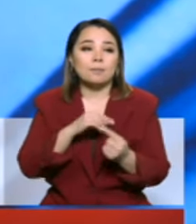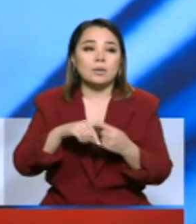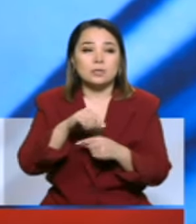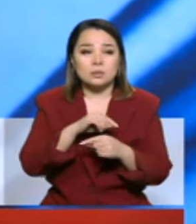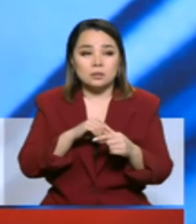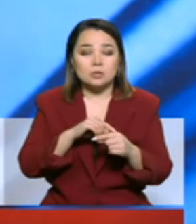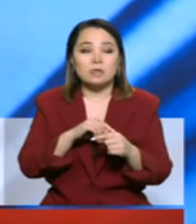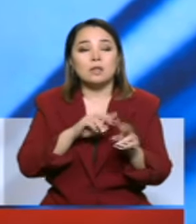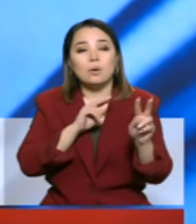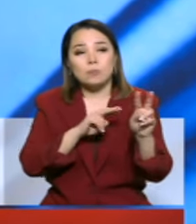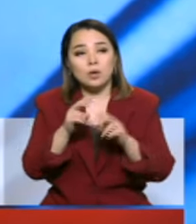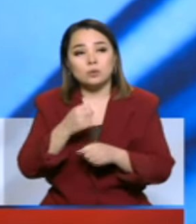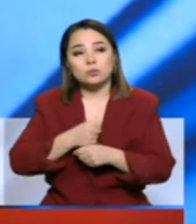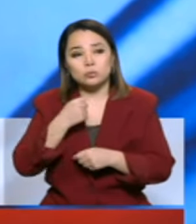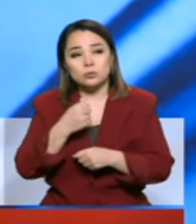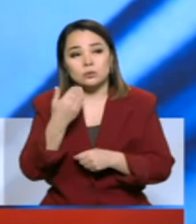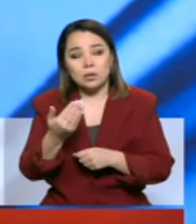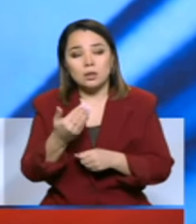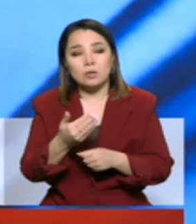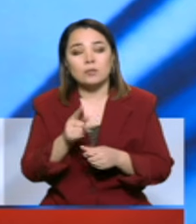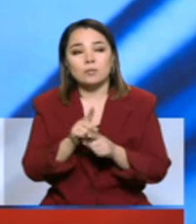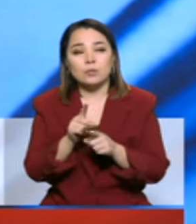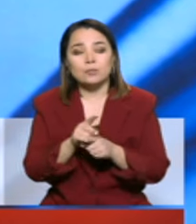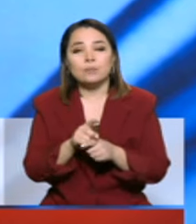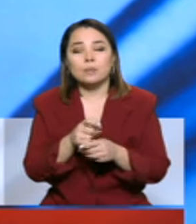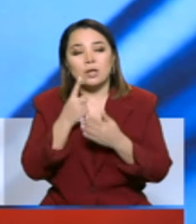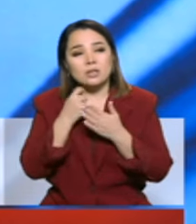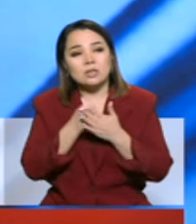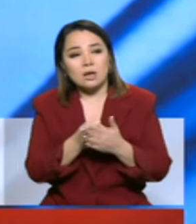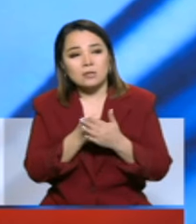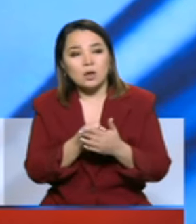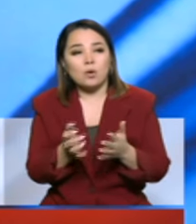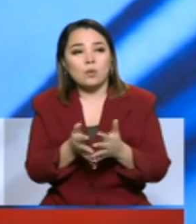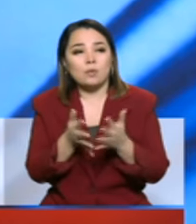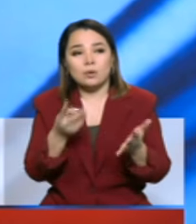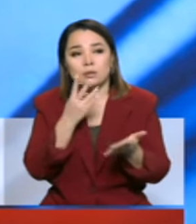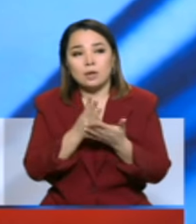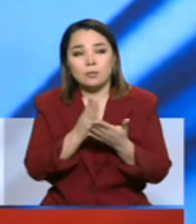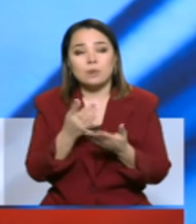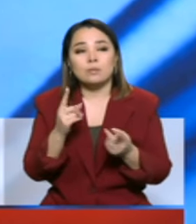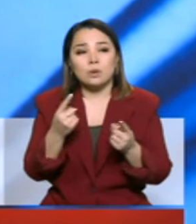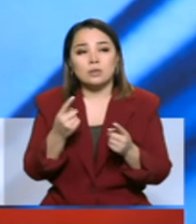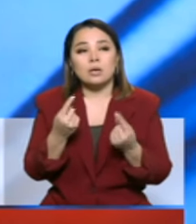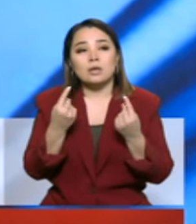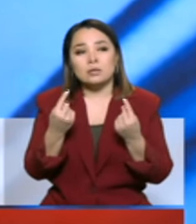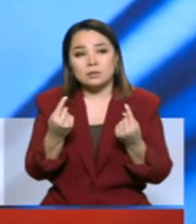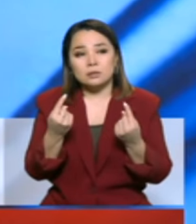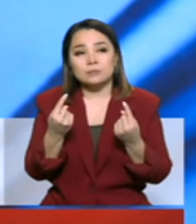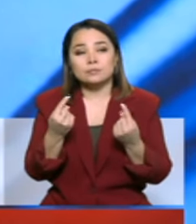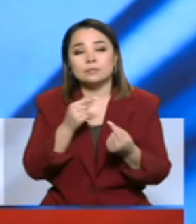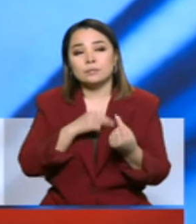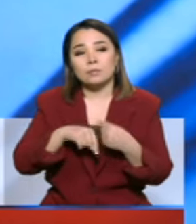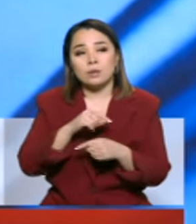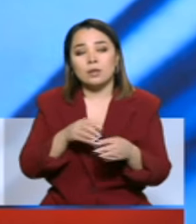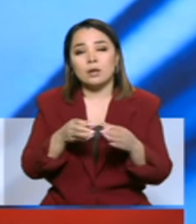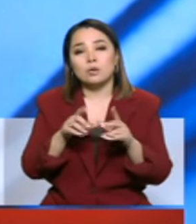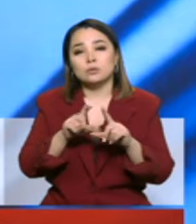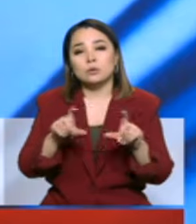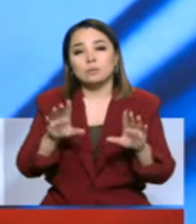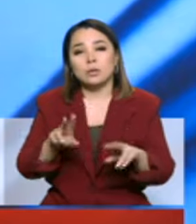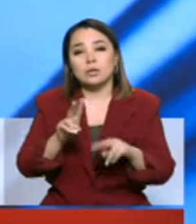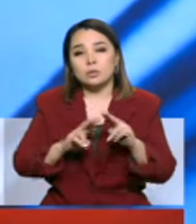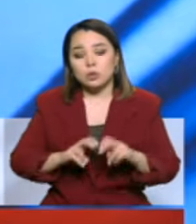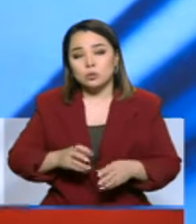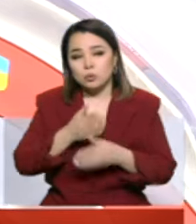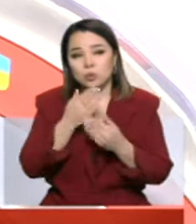бизнеске бақылауды күшейтіп, қысымды көбейтіп жатыр деген пікірді де айтып жатыр. Мысалы, неге ірі кәсіп субъектілерін